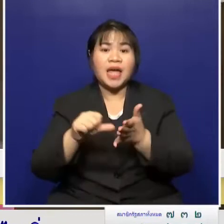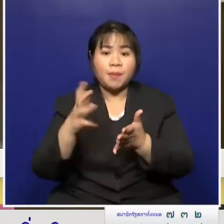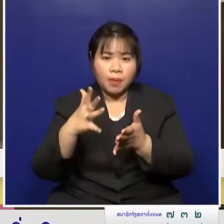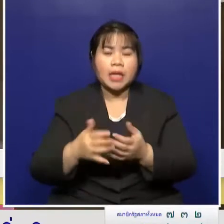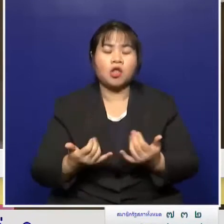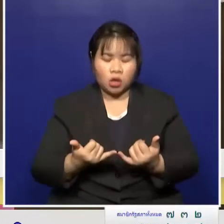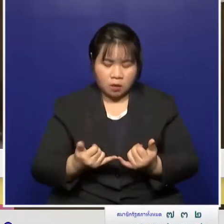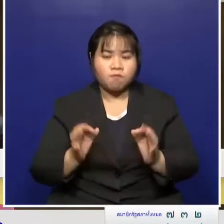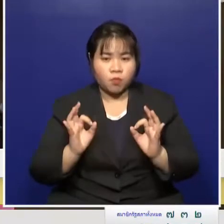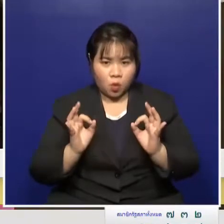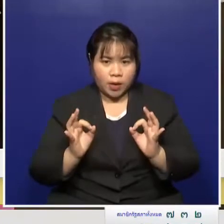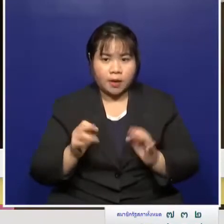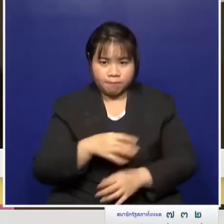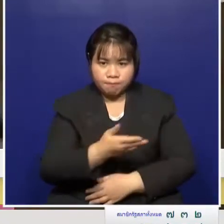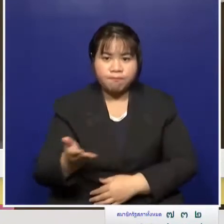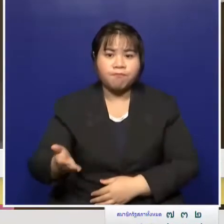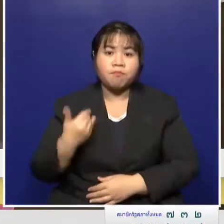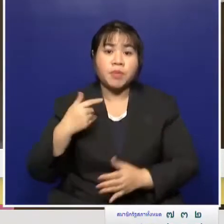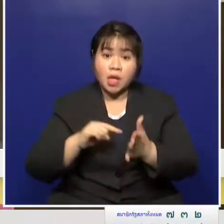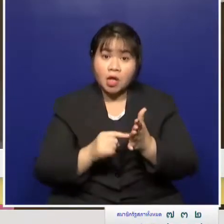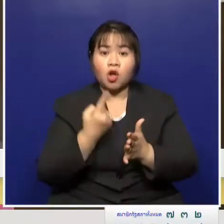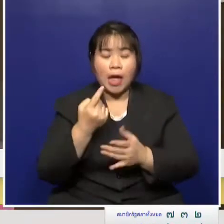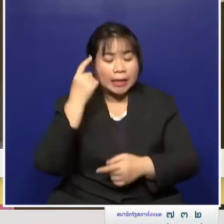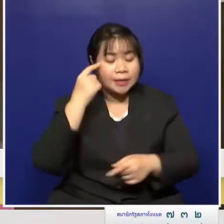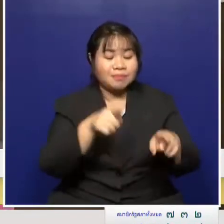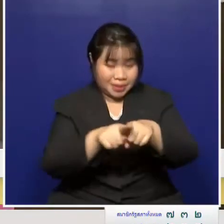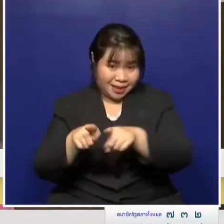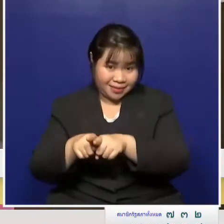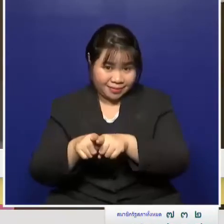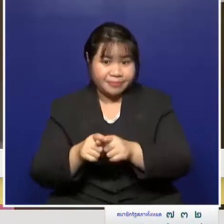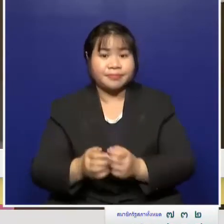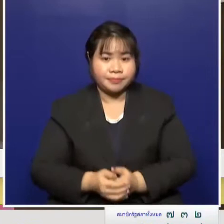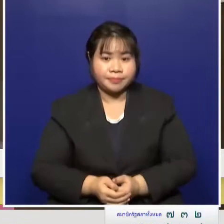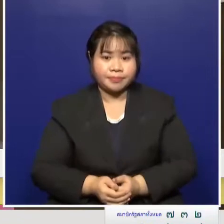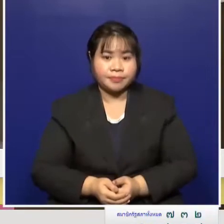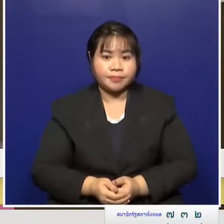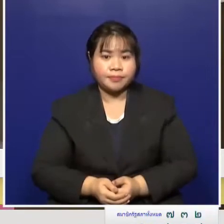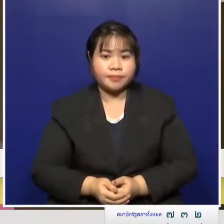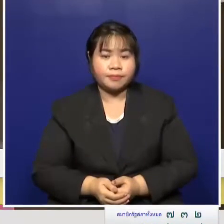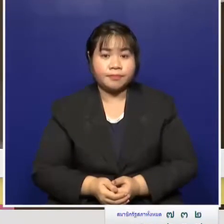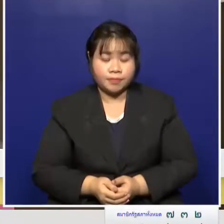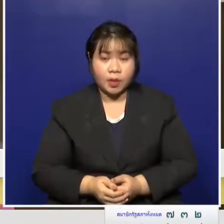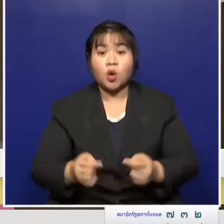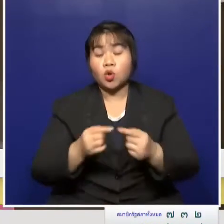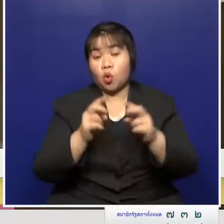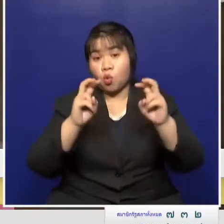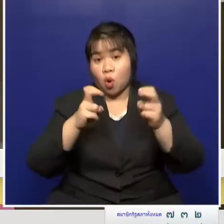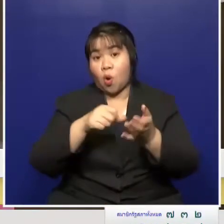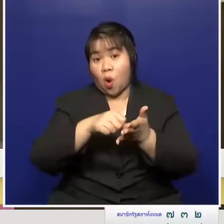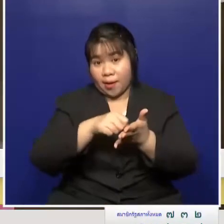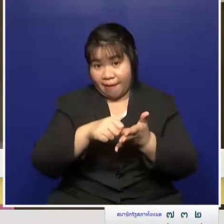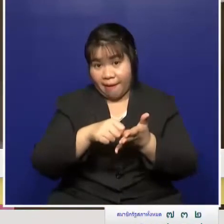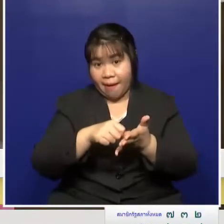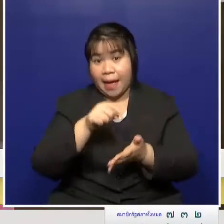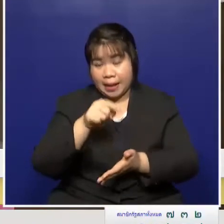ได้รับความสำคัญเป็นลำดับแรกอย่างที่ผมได้กราบไว้กราบเรียบไว้สำหรับยติแก้รัฐธรรมนูญฉบับที่เสนอโ